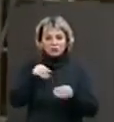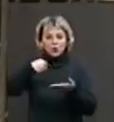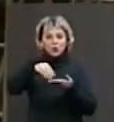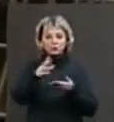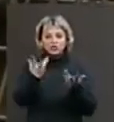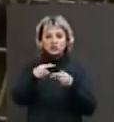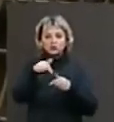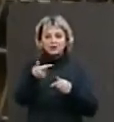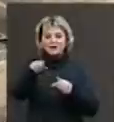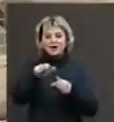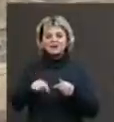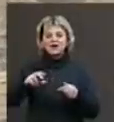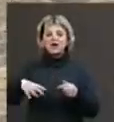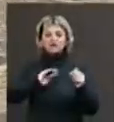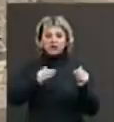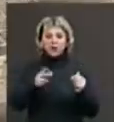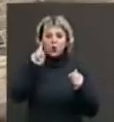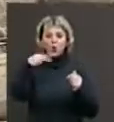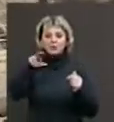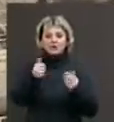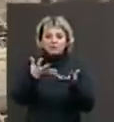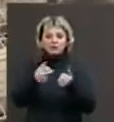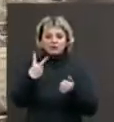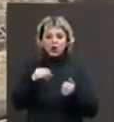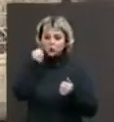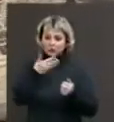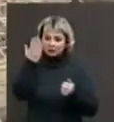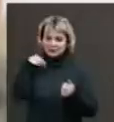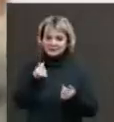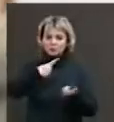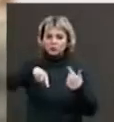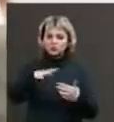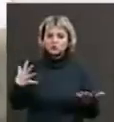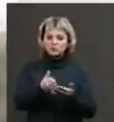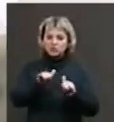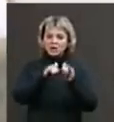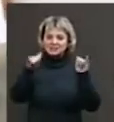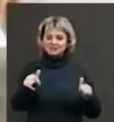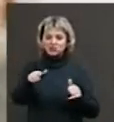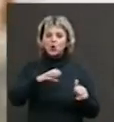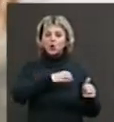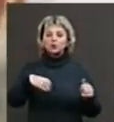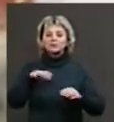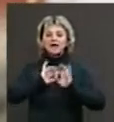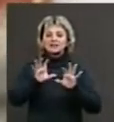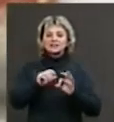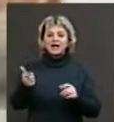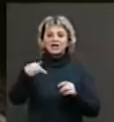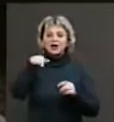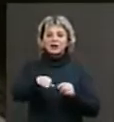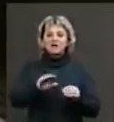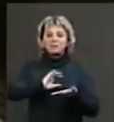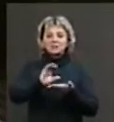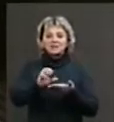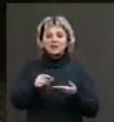за счет гранта. Фермер Сергей Комлев получил его пару лет назад. И бизнес успешно развивается. Губернатору рассказывает о географии